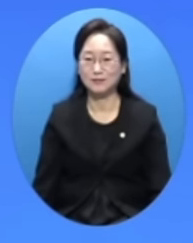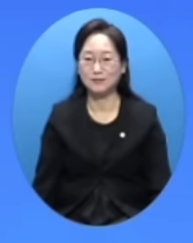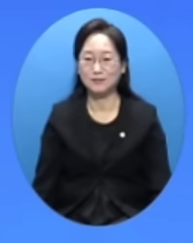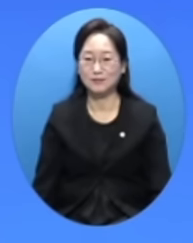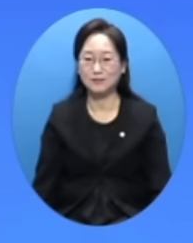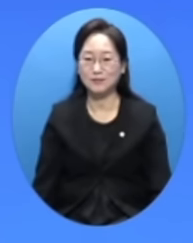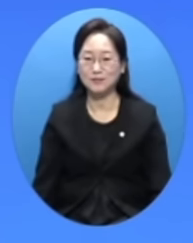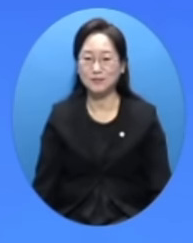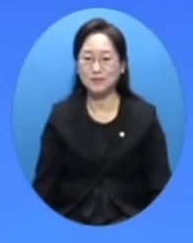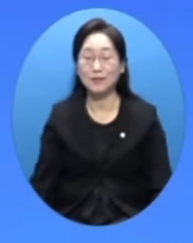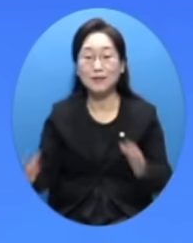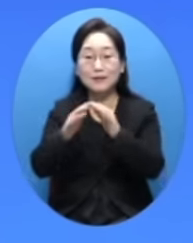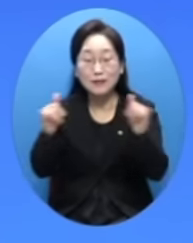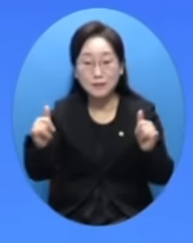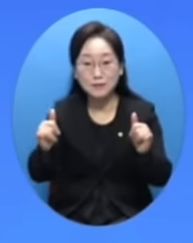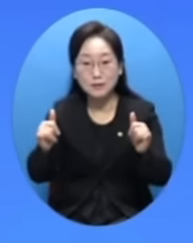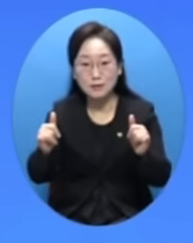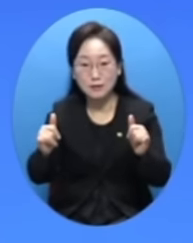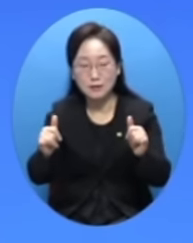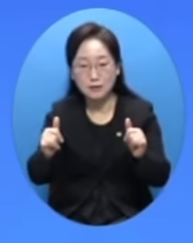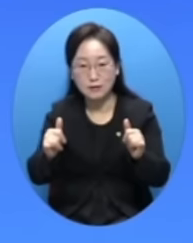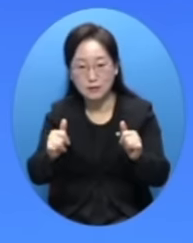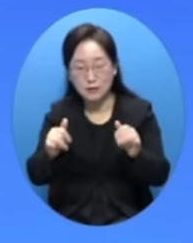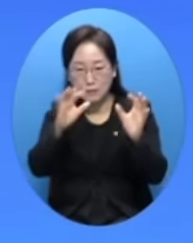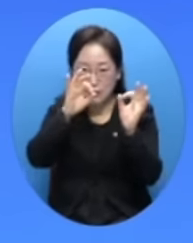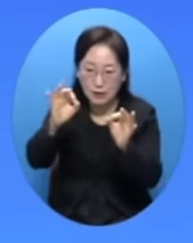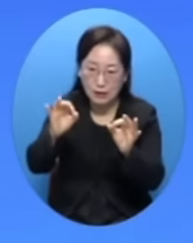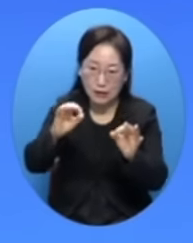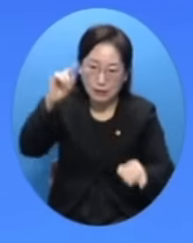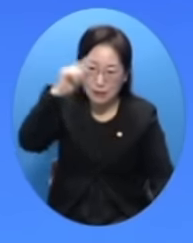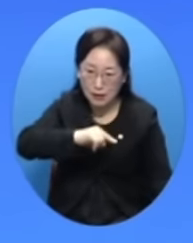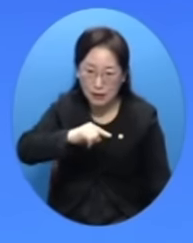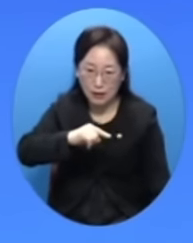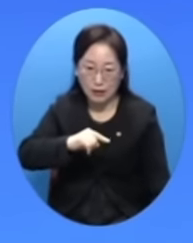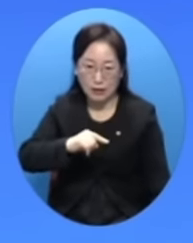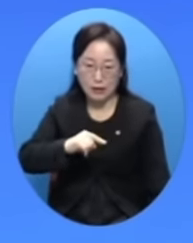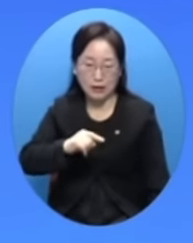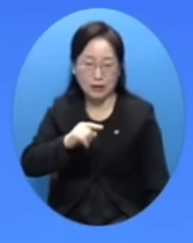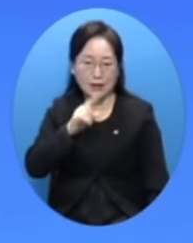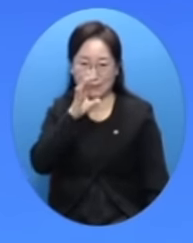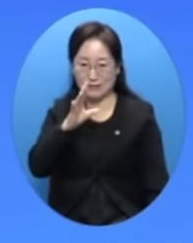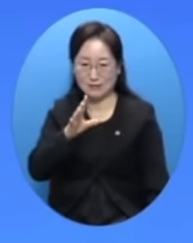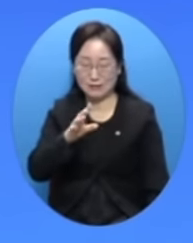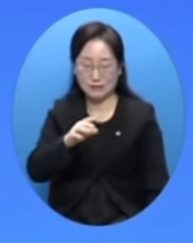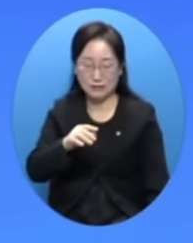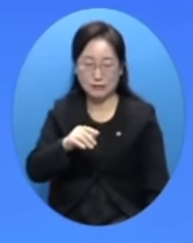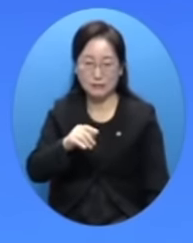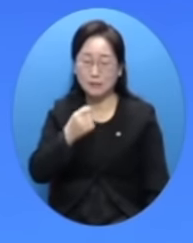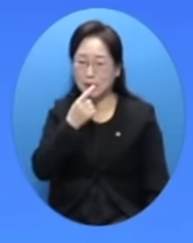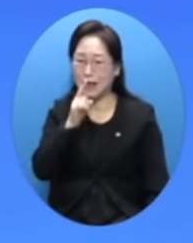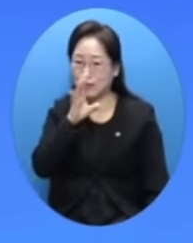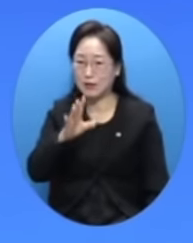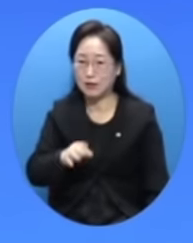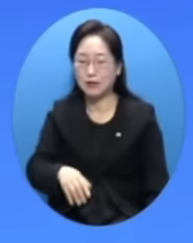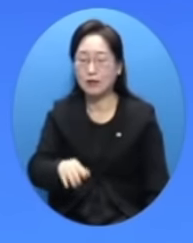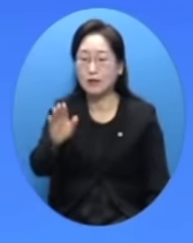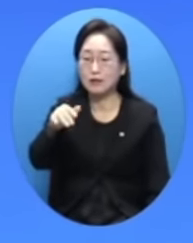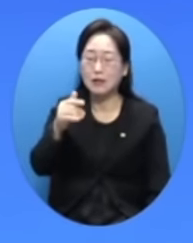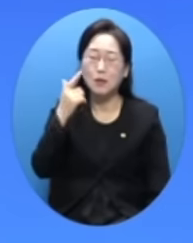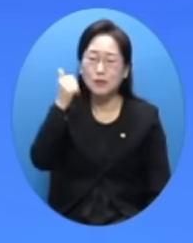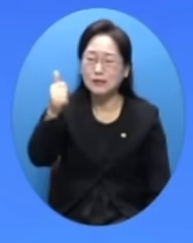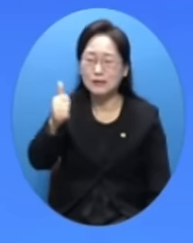여러분 사람들 앞에서도 악하다고 인정받으면 어떡합니까 그럼 수한테 하신 말씀이 목사님 그런 사람들